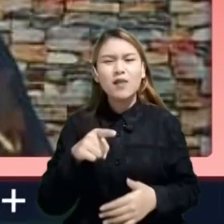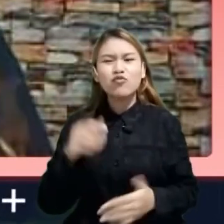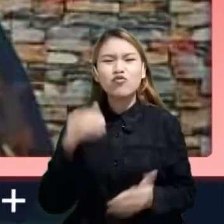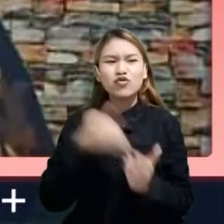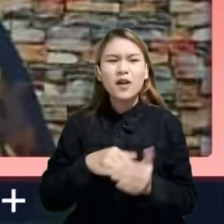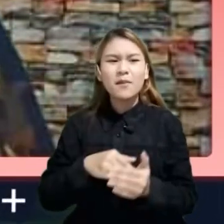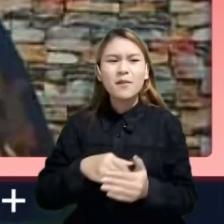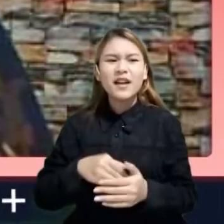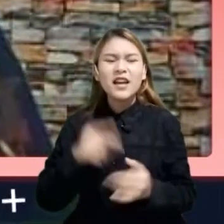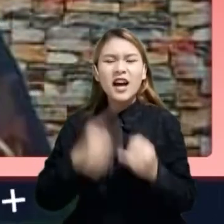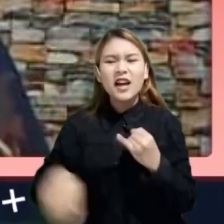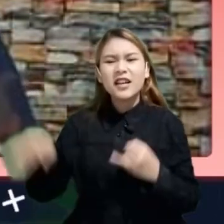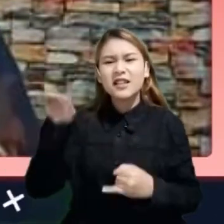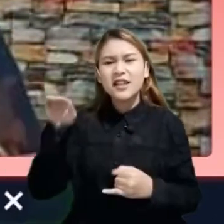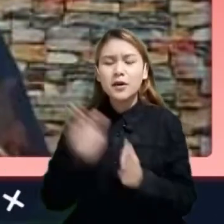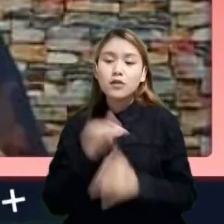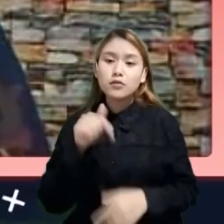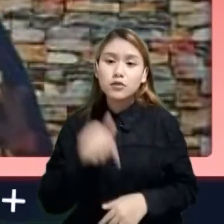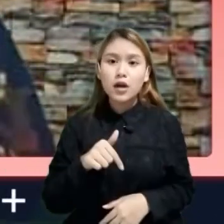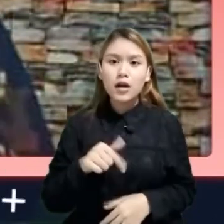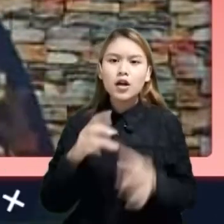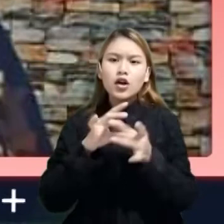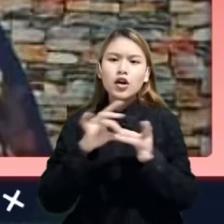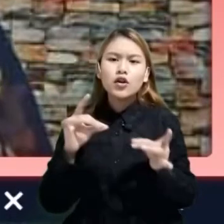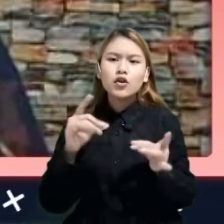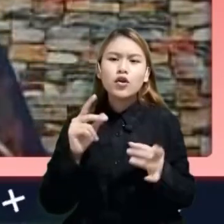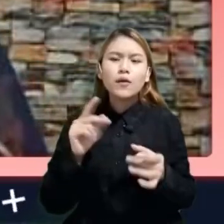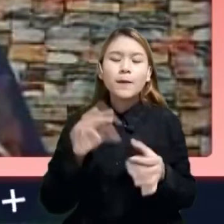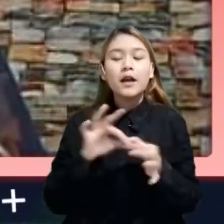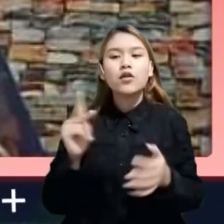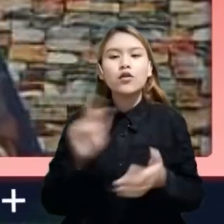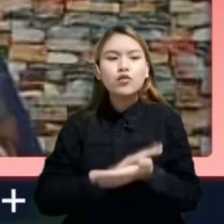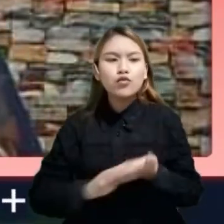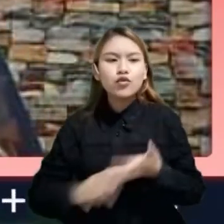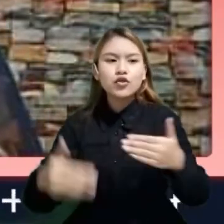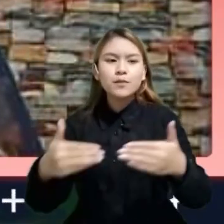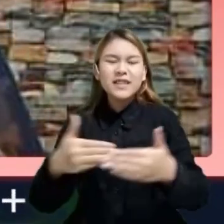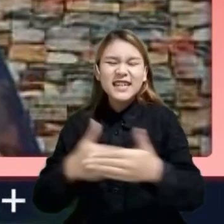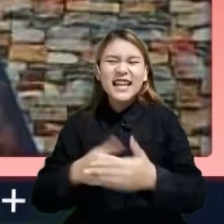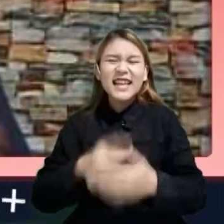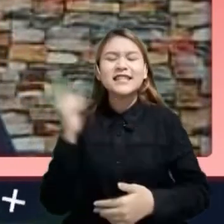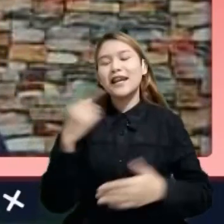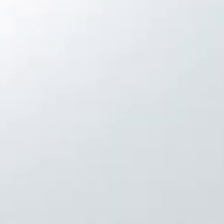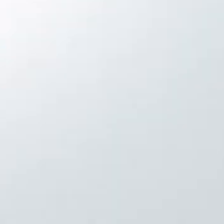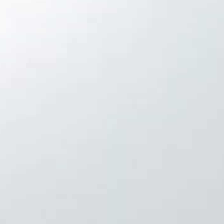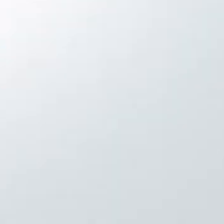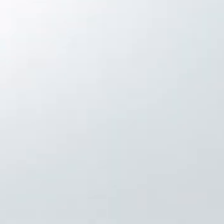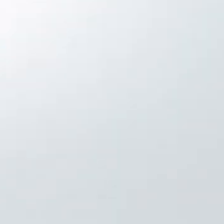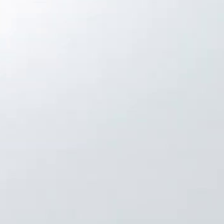Roh Kudus menyertai selama-lamanya. Ini menyatakan bahwa memang Roh Kudus mempunyai kuasa. Terima kasih banyak.